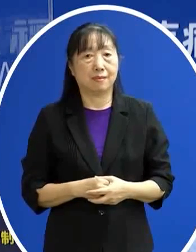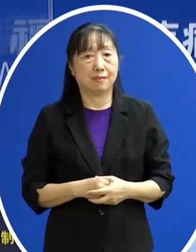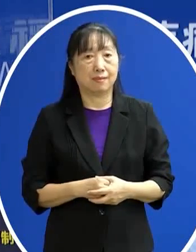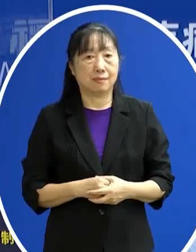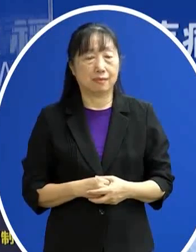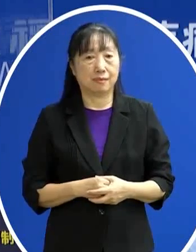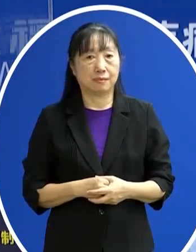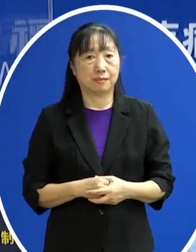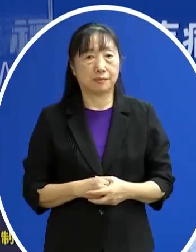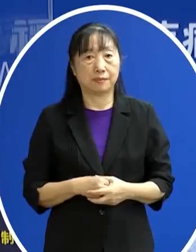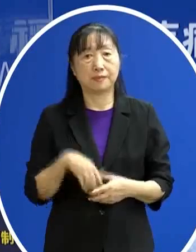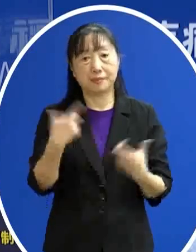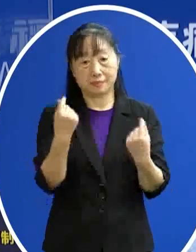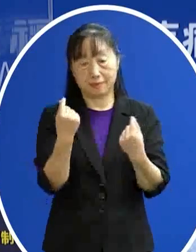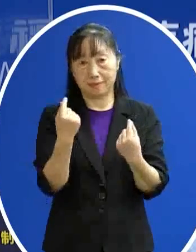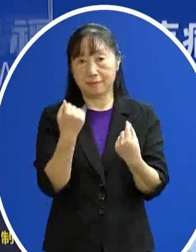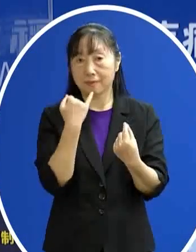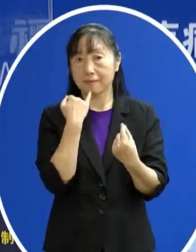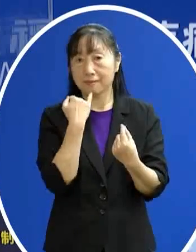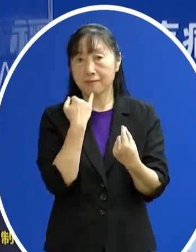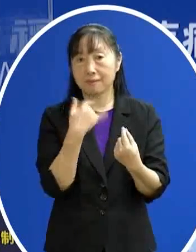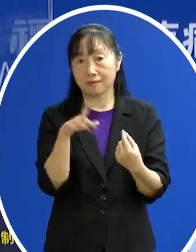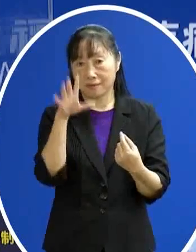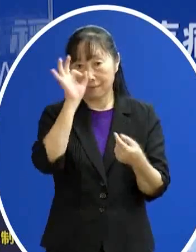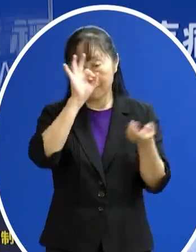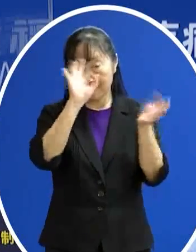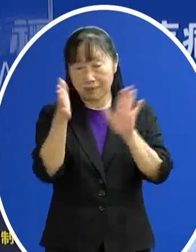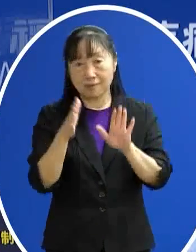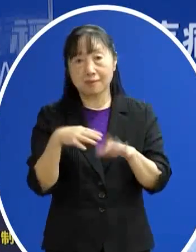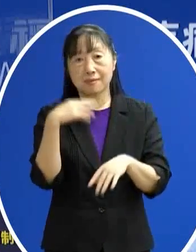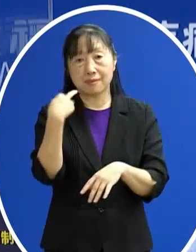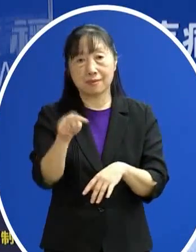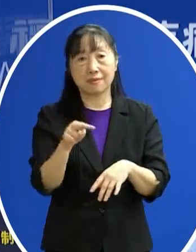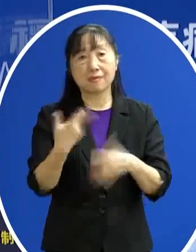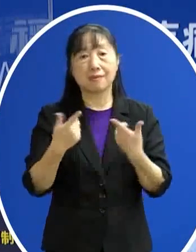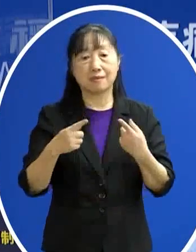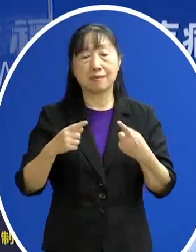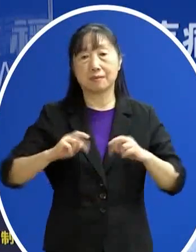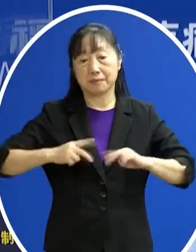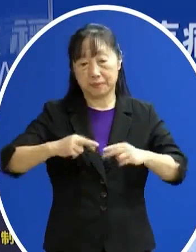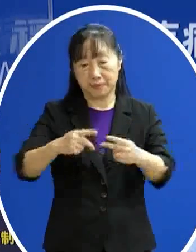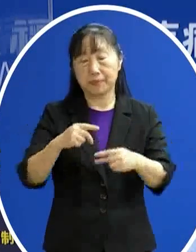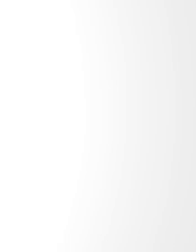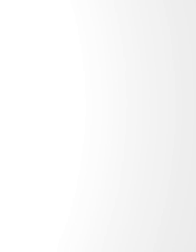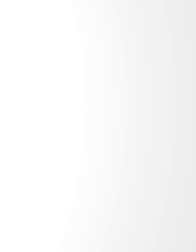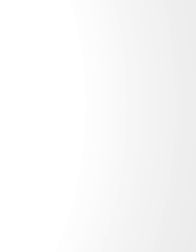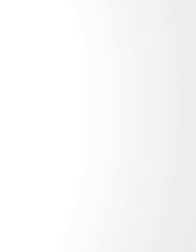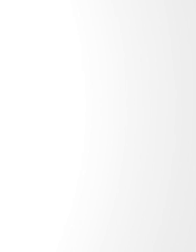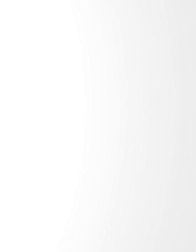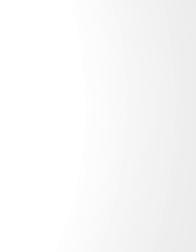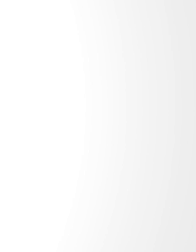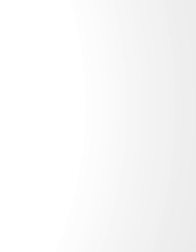那当然也会持续根据整体的一个情况，那做滚动式的调整。